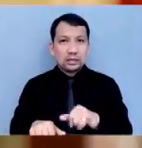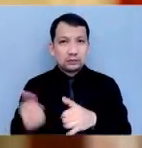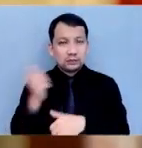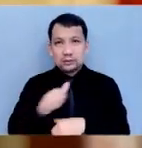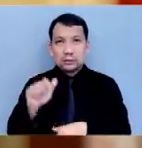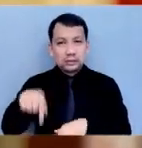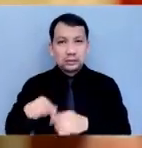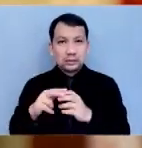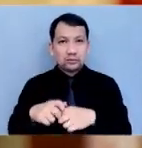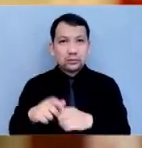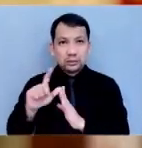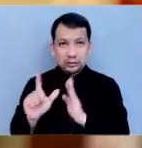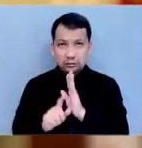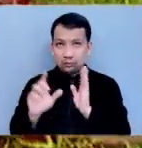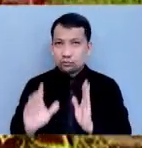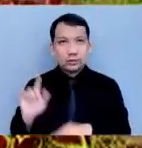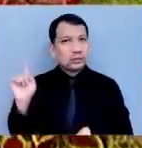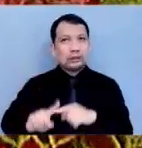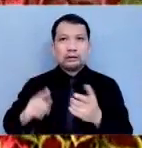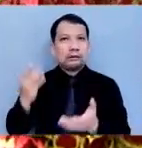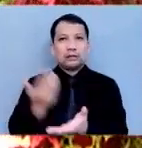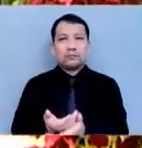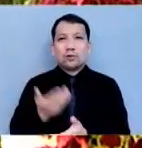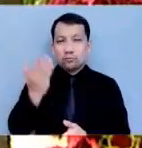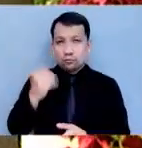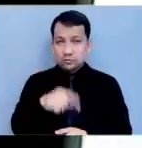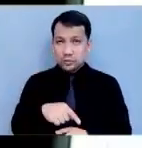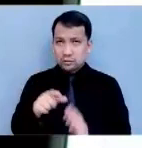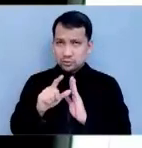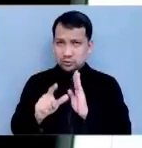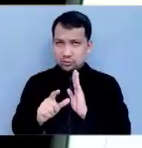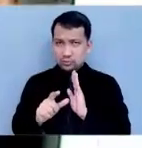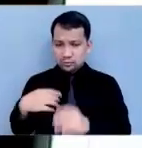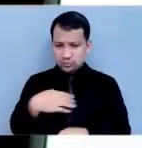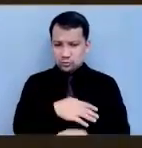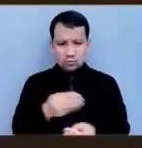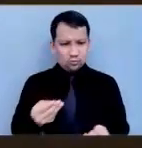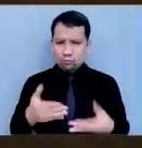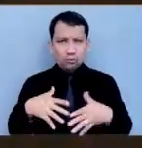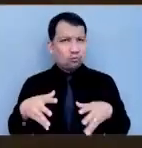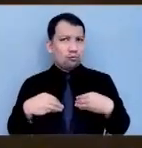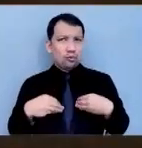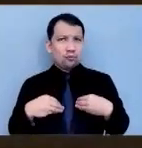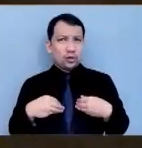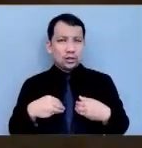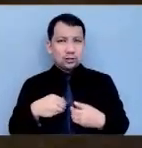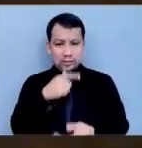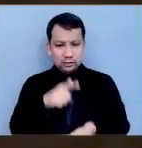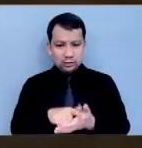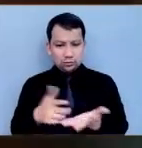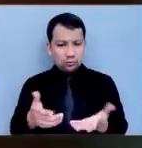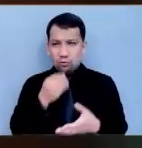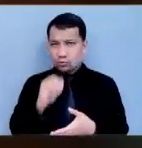Teves kahit kanyang mga abogado. Pero ayon sa mambabatas, wala silang natanggap na sampina. Ano